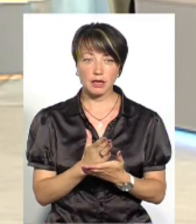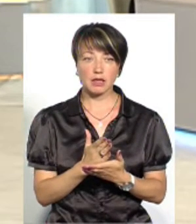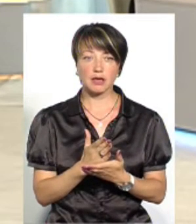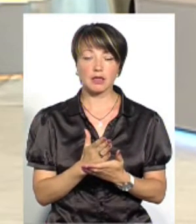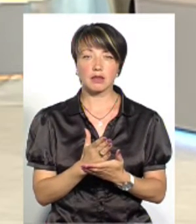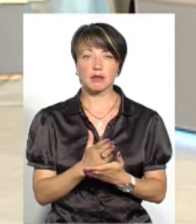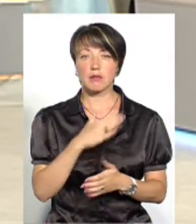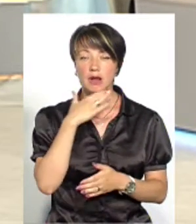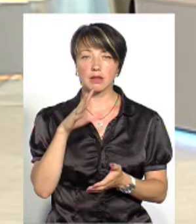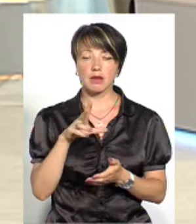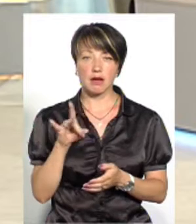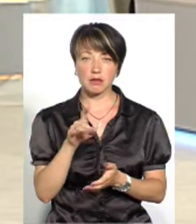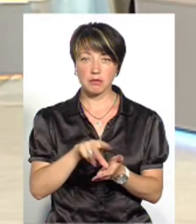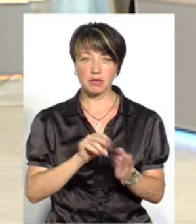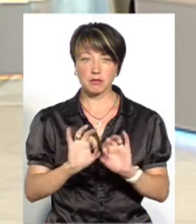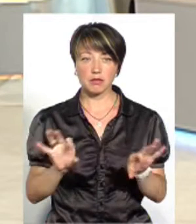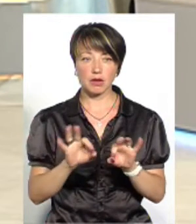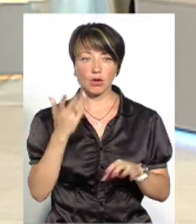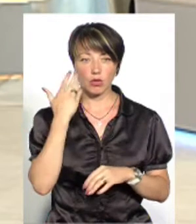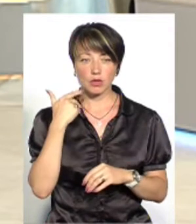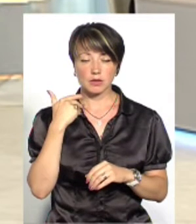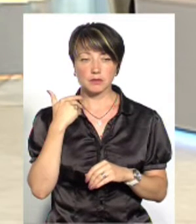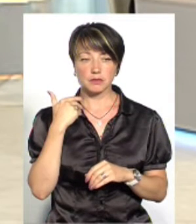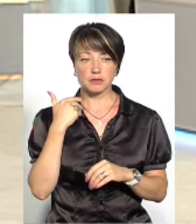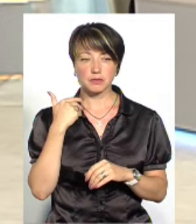неодноразово наводив цей приклад, коли